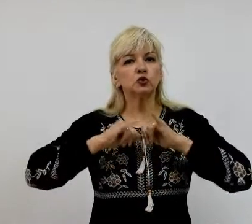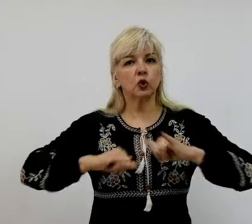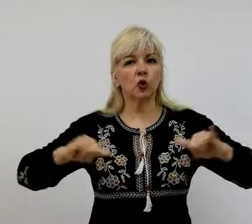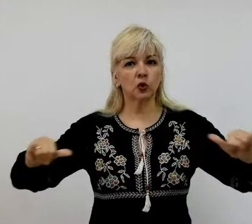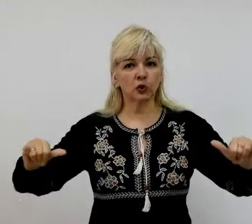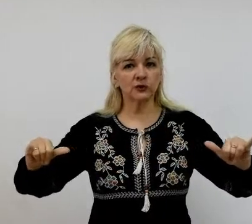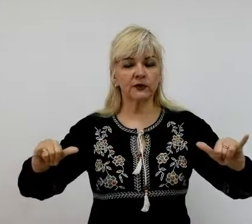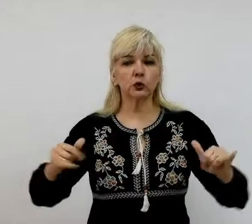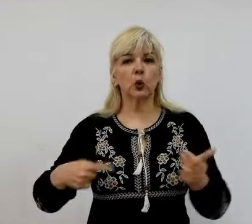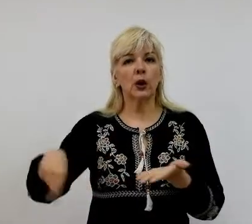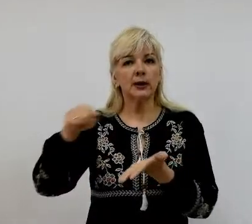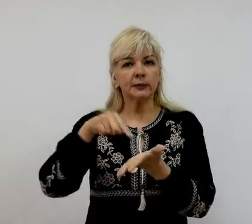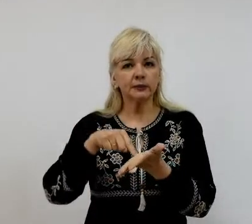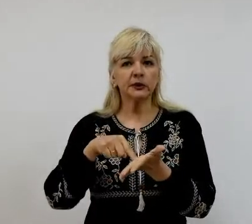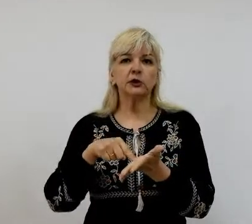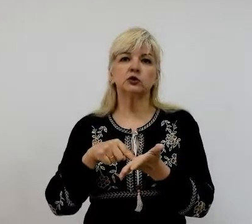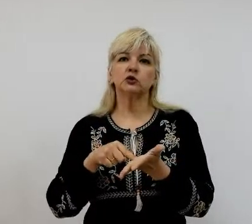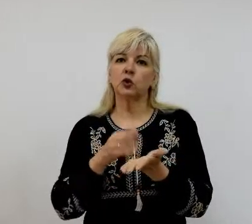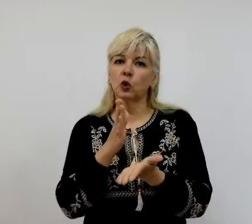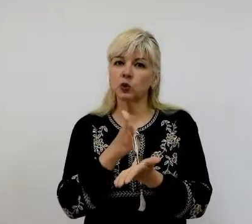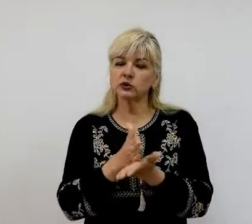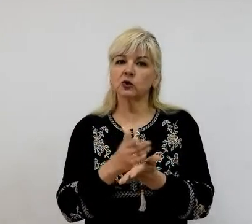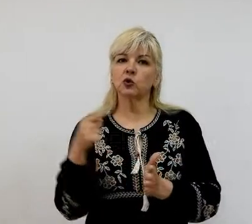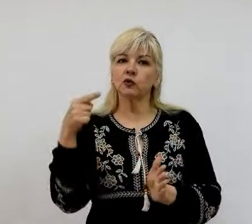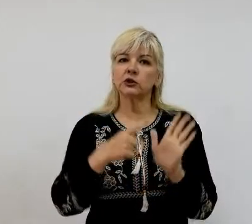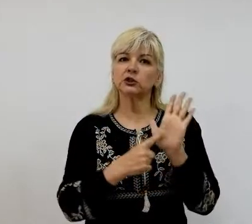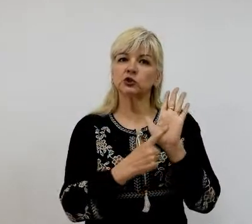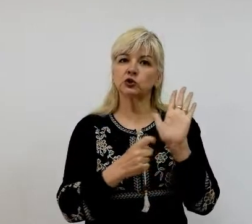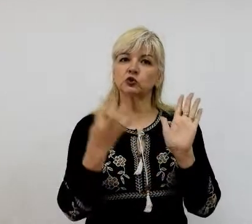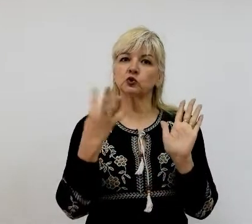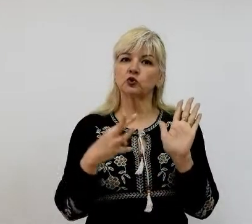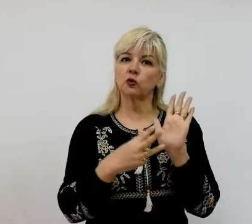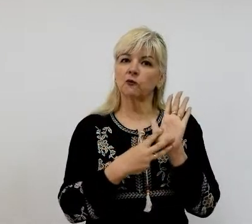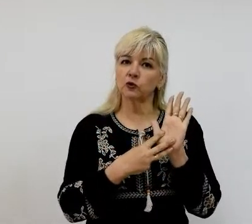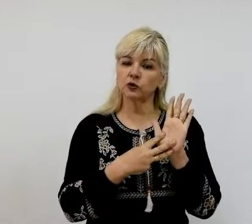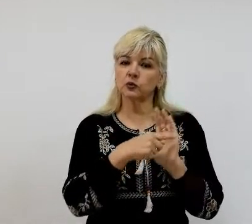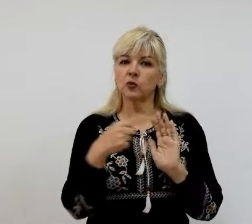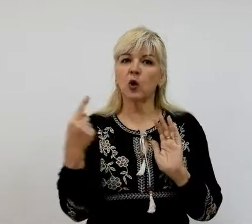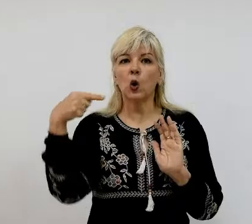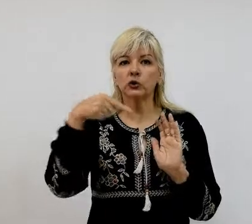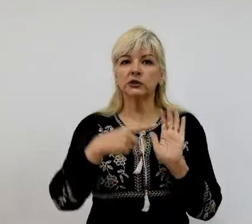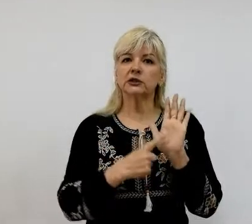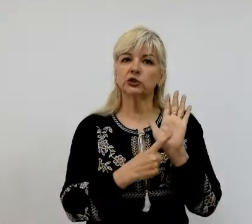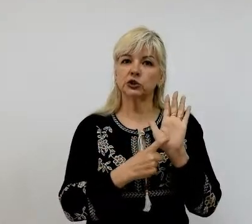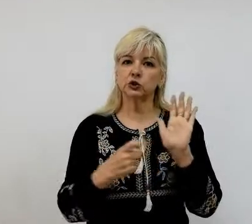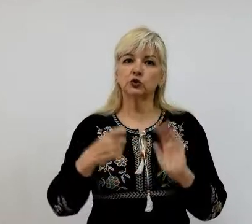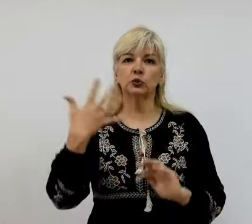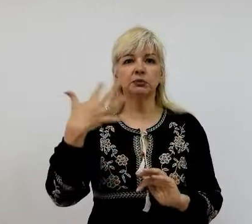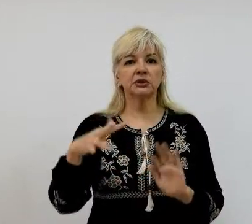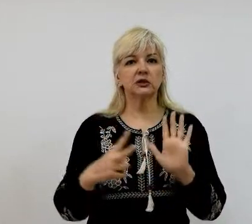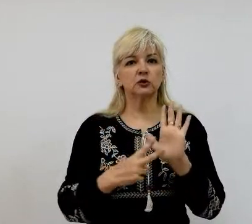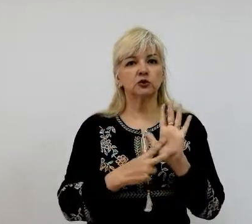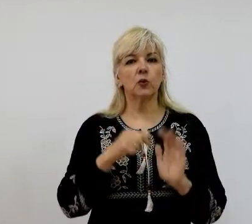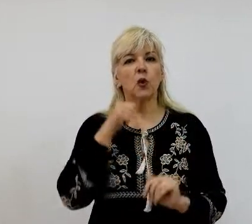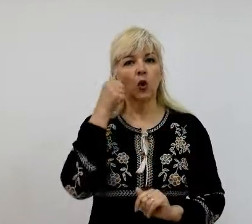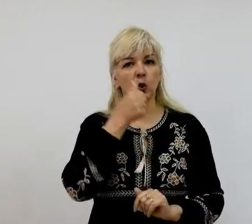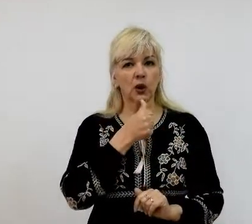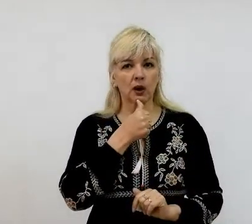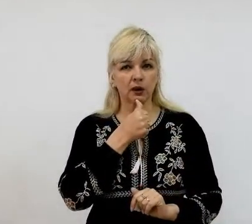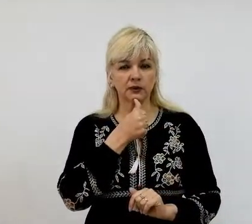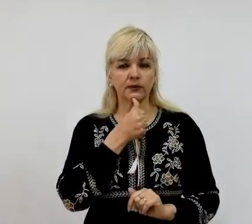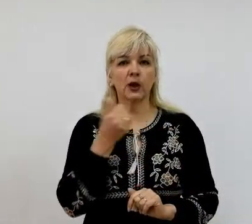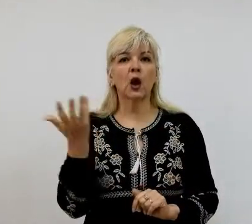1648-1657 роках, коли було гетьманською резиденцією Богдана Хмельницького, першою столицею української козацької